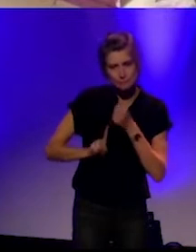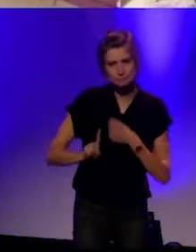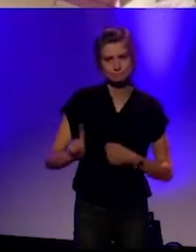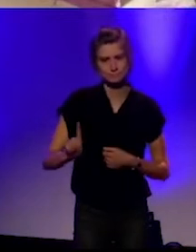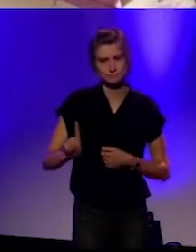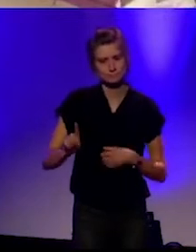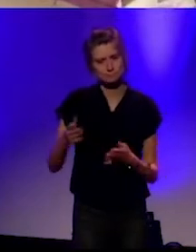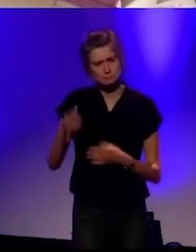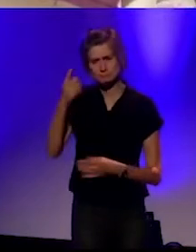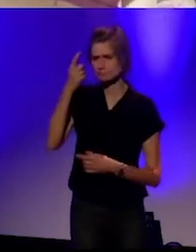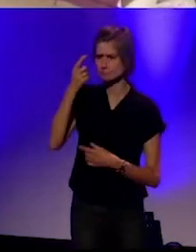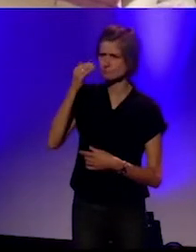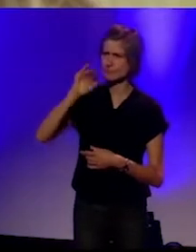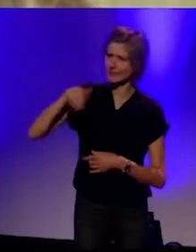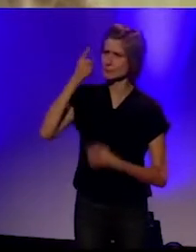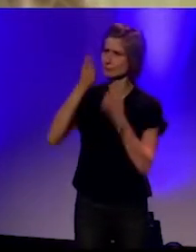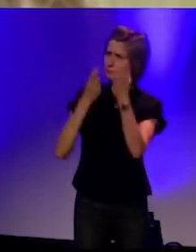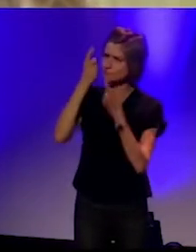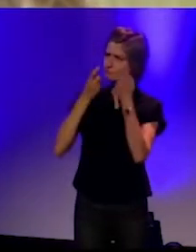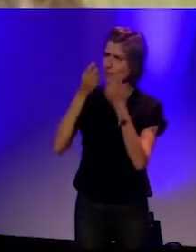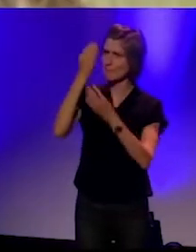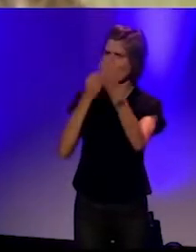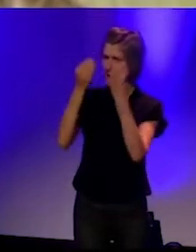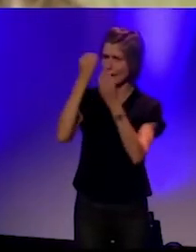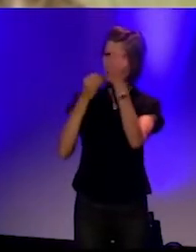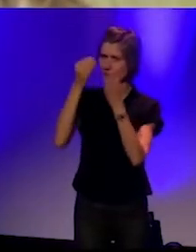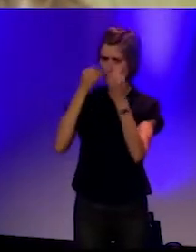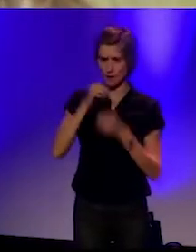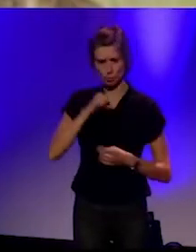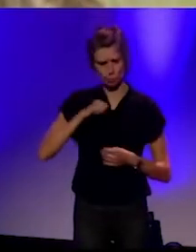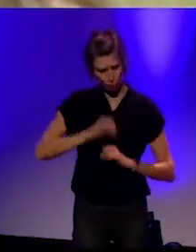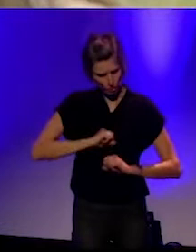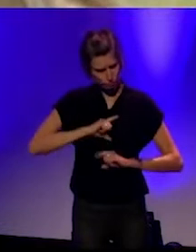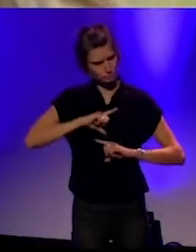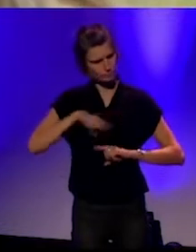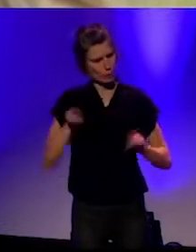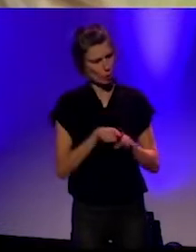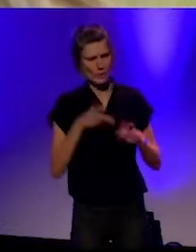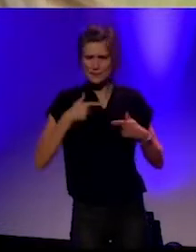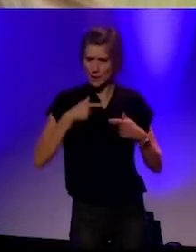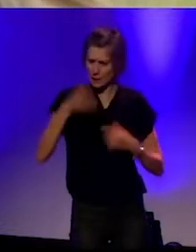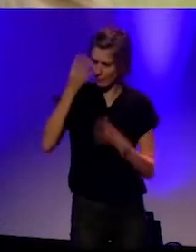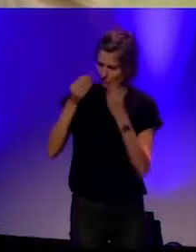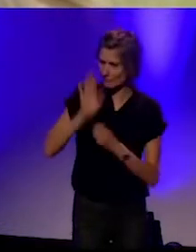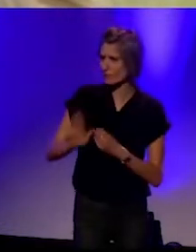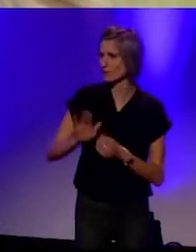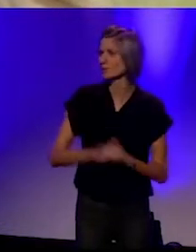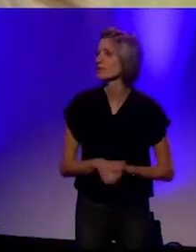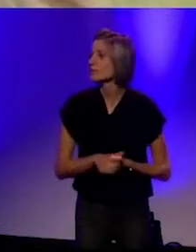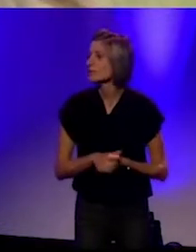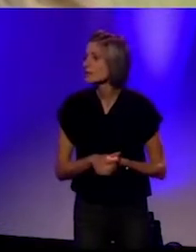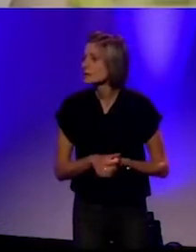persoonlijk, academisch en maatschappelijk vak. En waar dans je het liefst op? Van alles. Van alles. Ik ken dus van